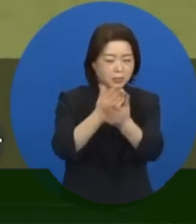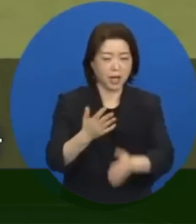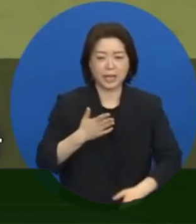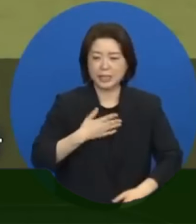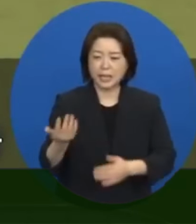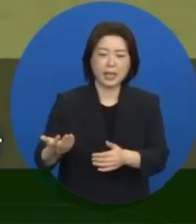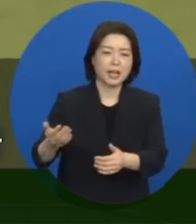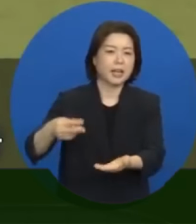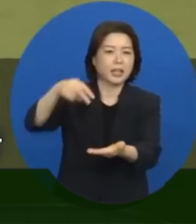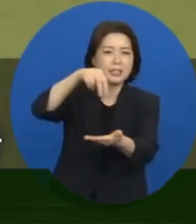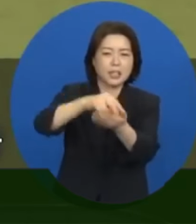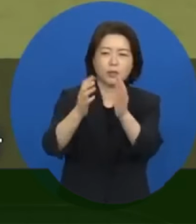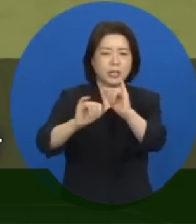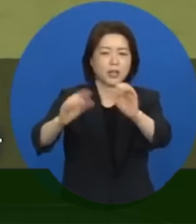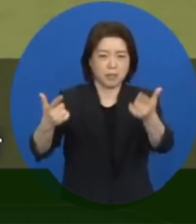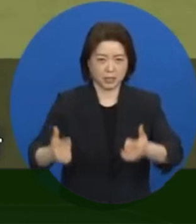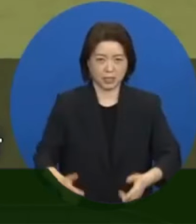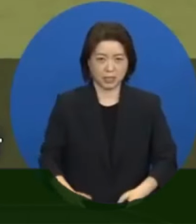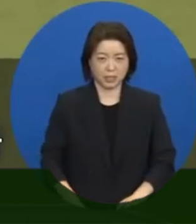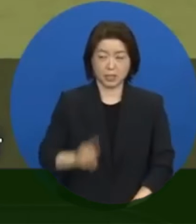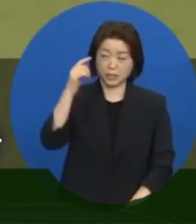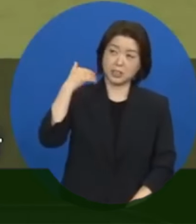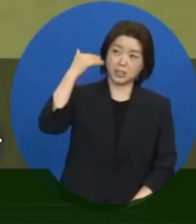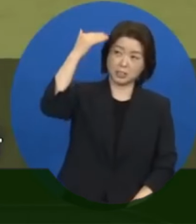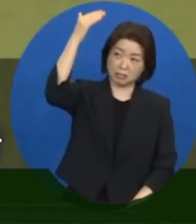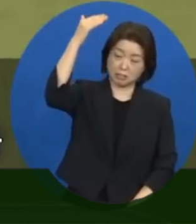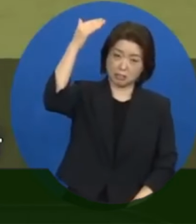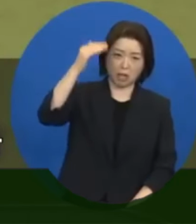큰 키니까 뭐 185도 되지 않았겠습니까